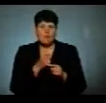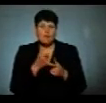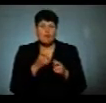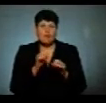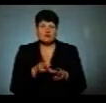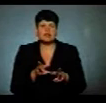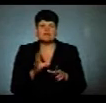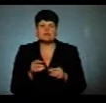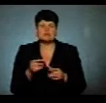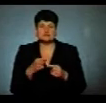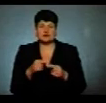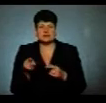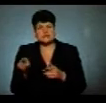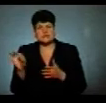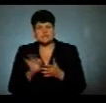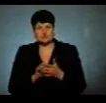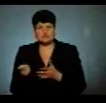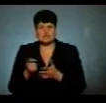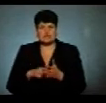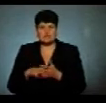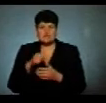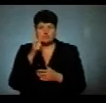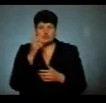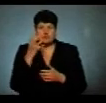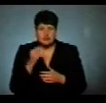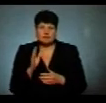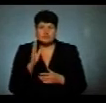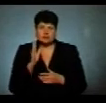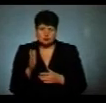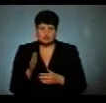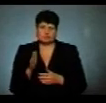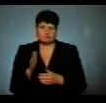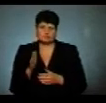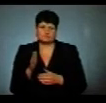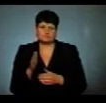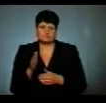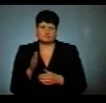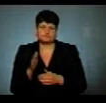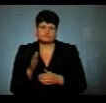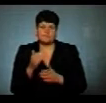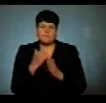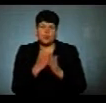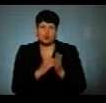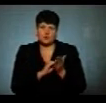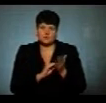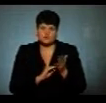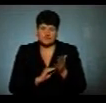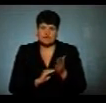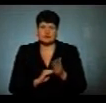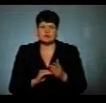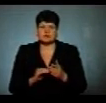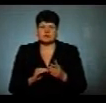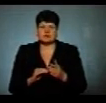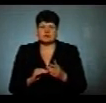попереджень закривалися. Вже починаючи з завтрашнього дня, вони почнуть вживати, складати протоколи і застосовувати відповідальність,